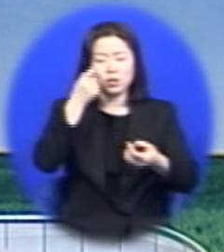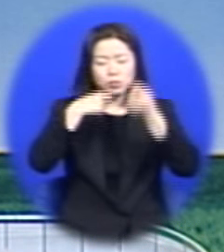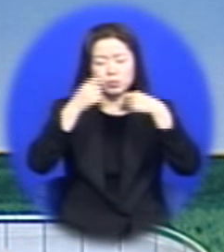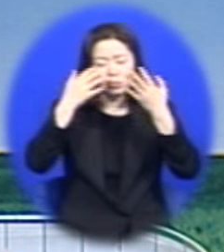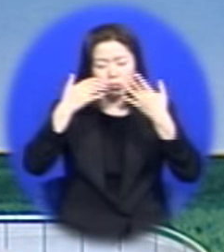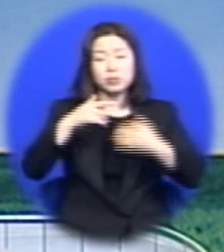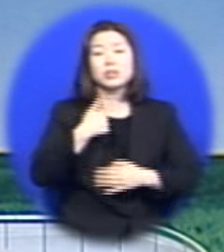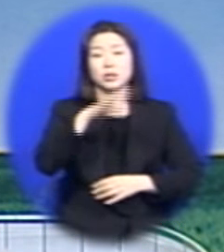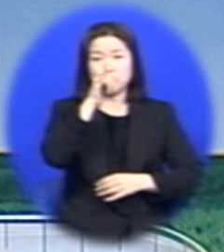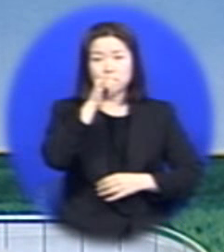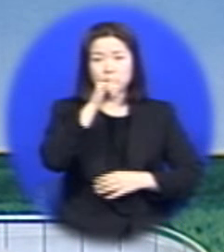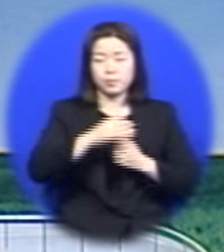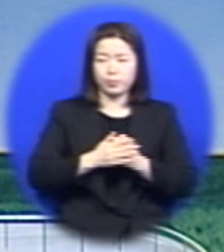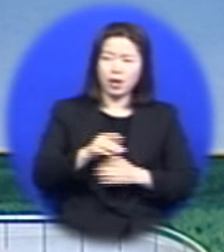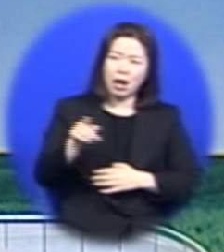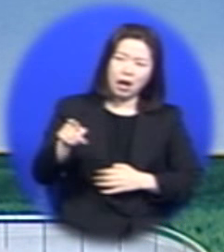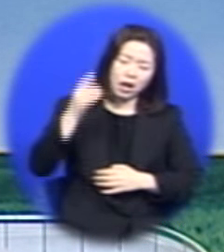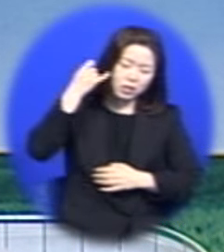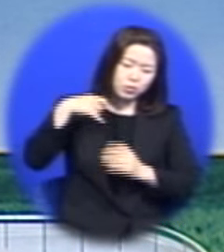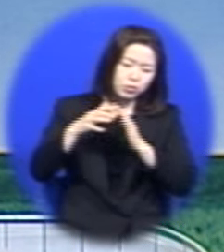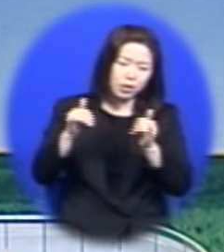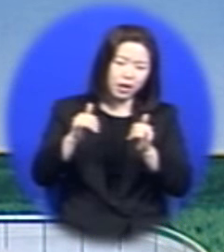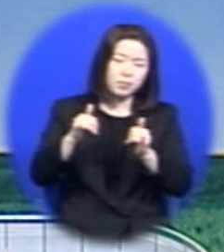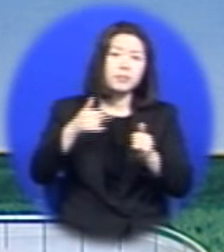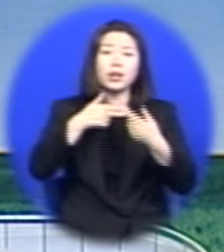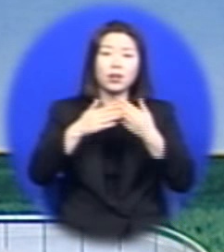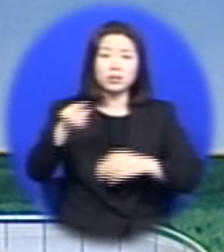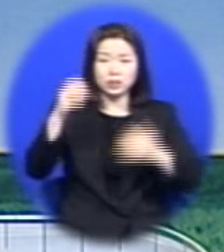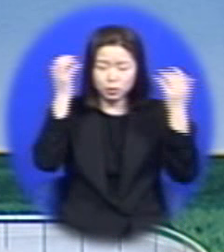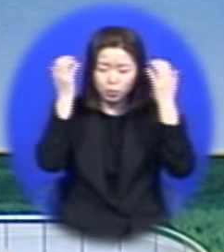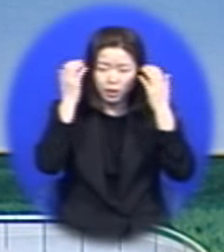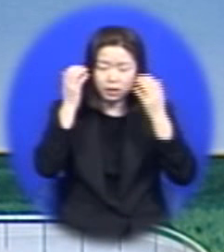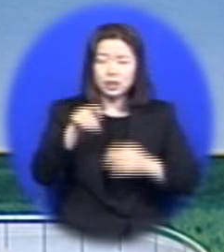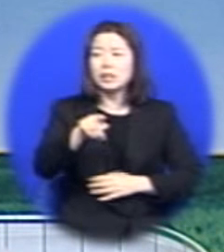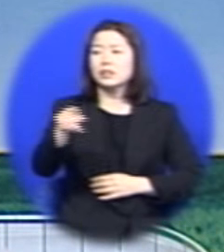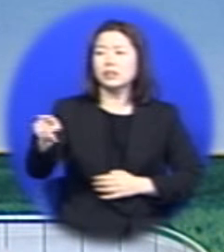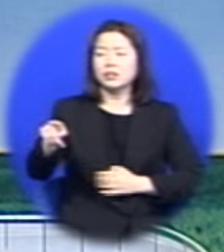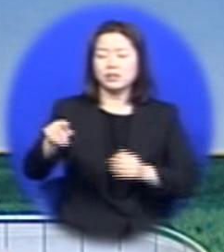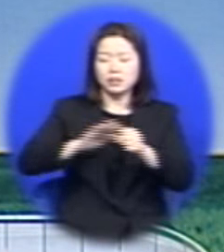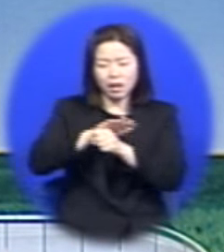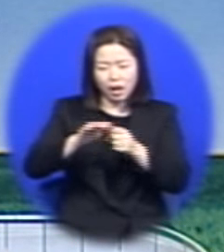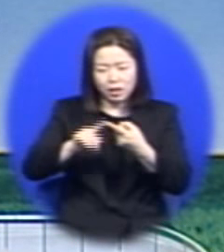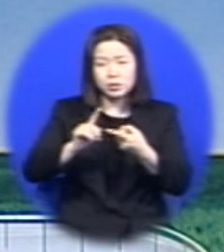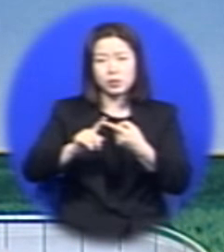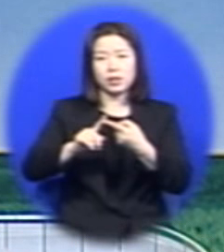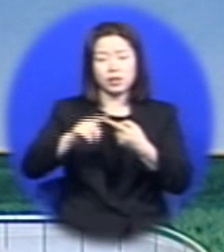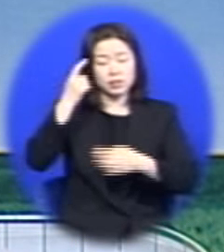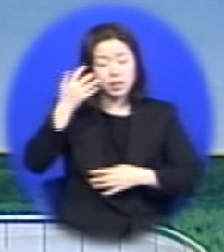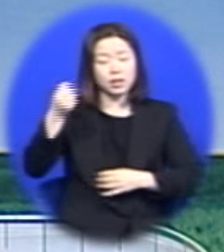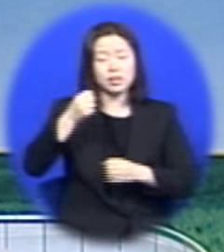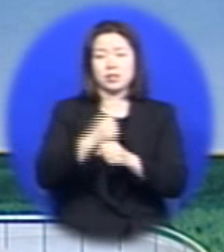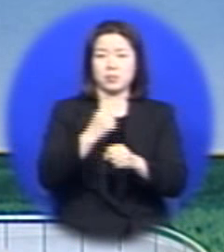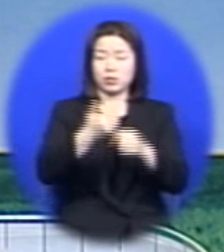났었습니다. 그들이 겪었던 고난이 그분들을 사랑스럽게 여기게 만들었어요.